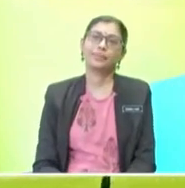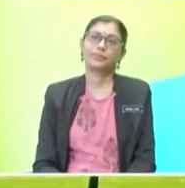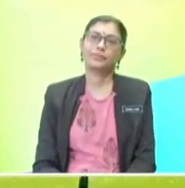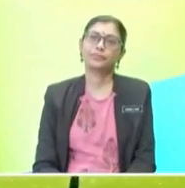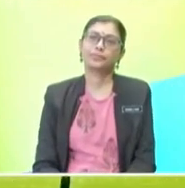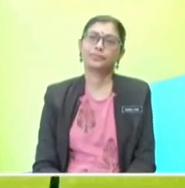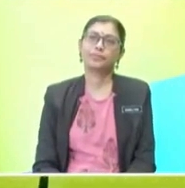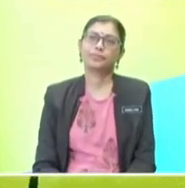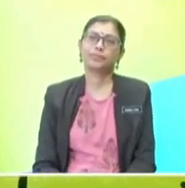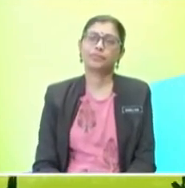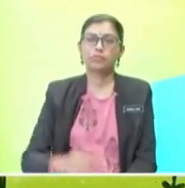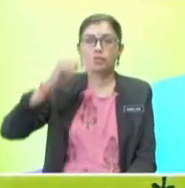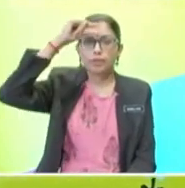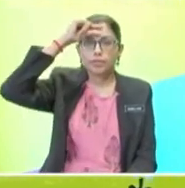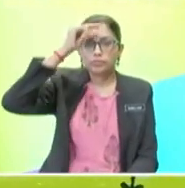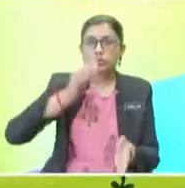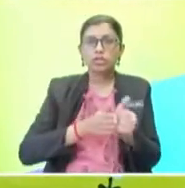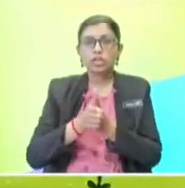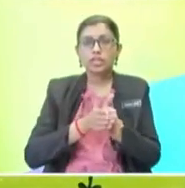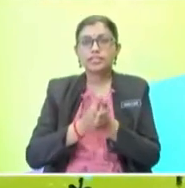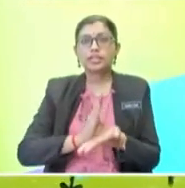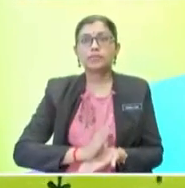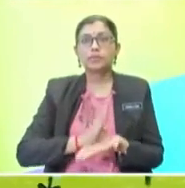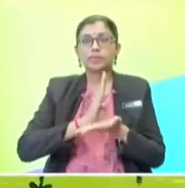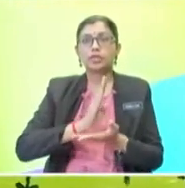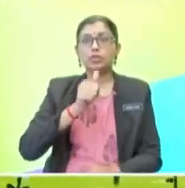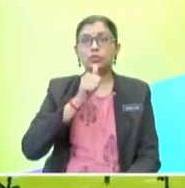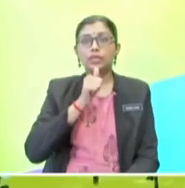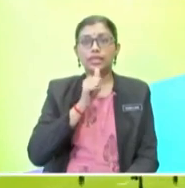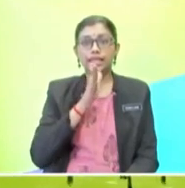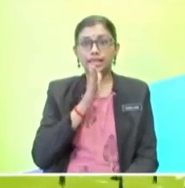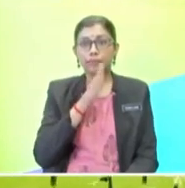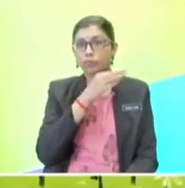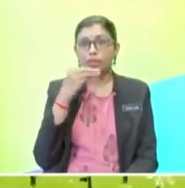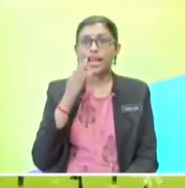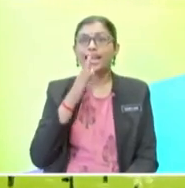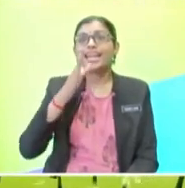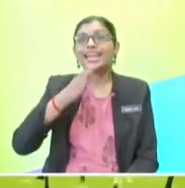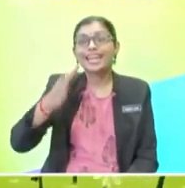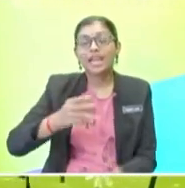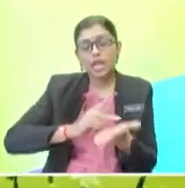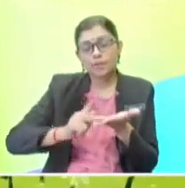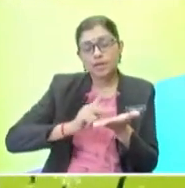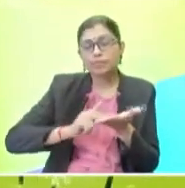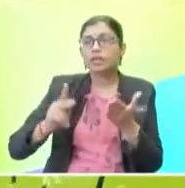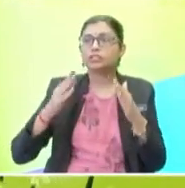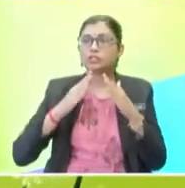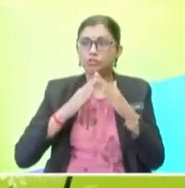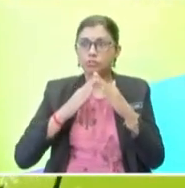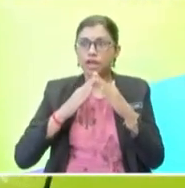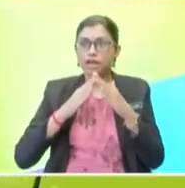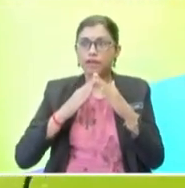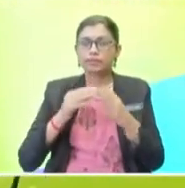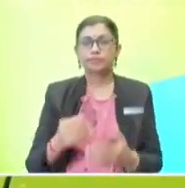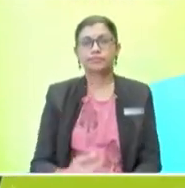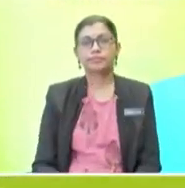abang saya rajin membantu ibu dan nenek mengemas rumah. Beliau